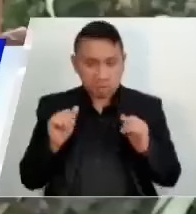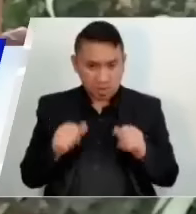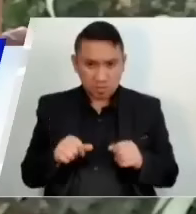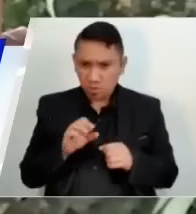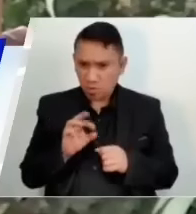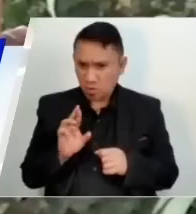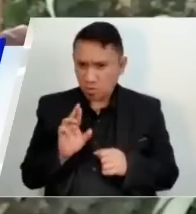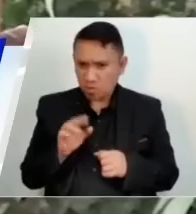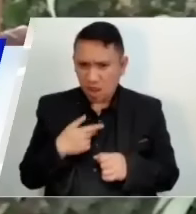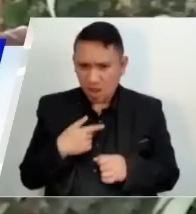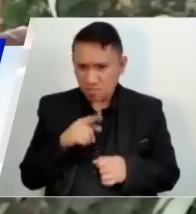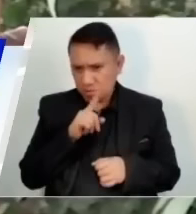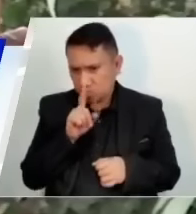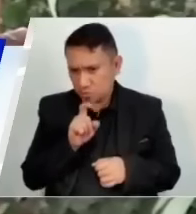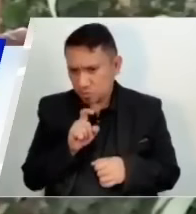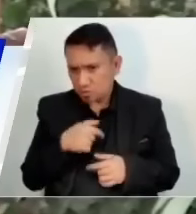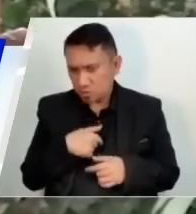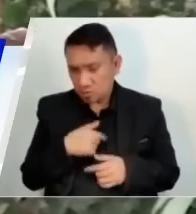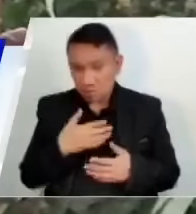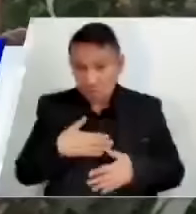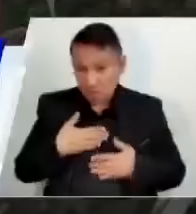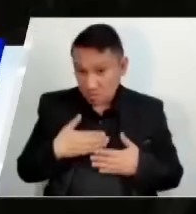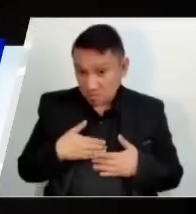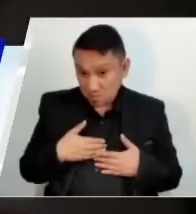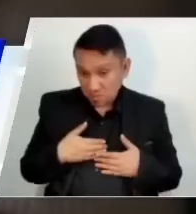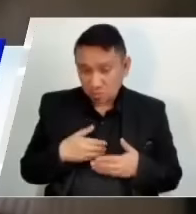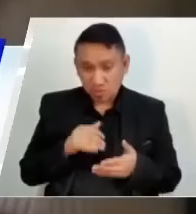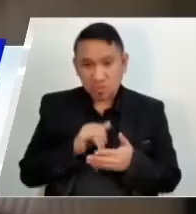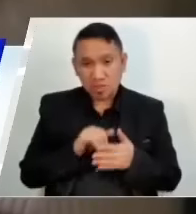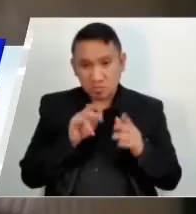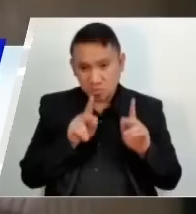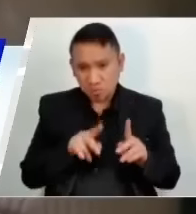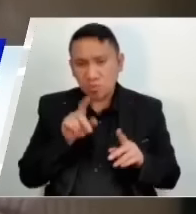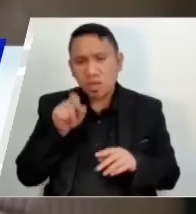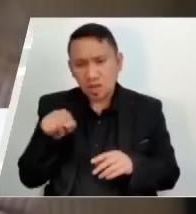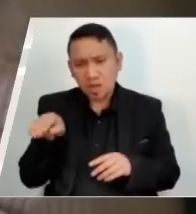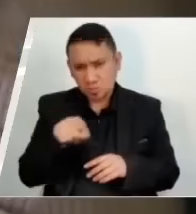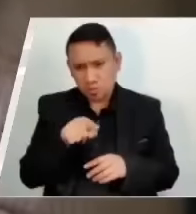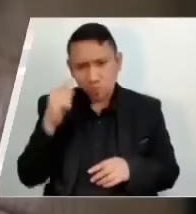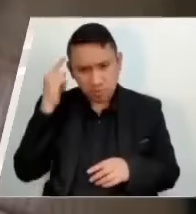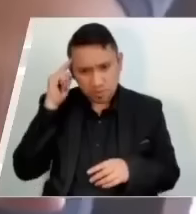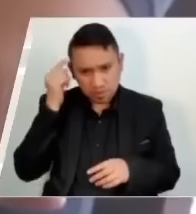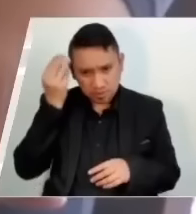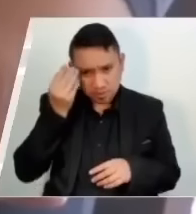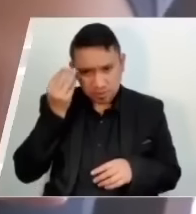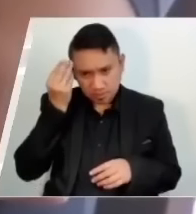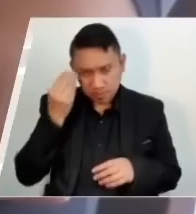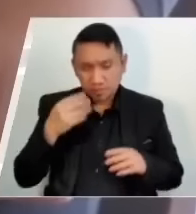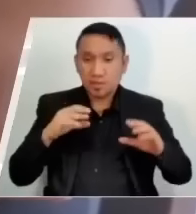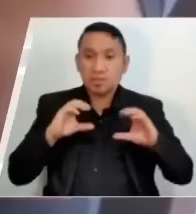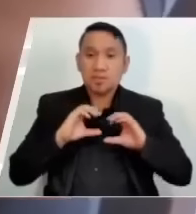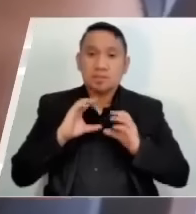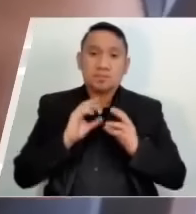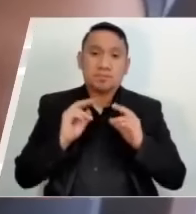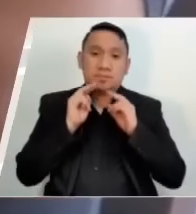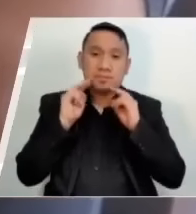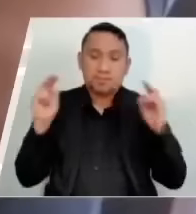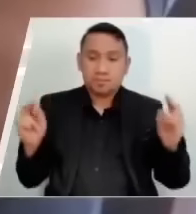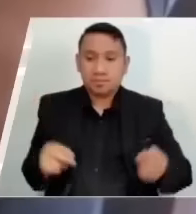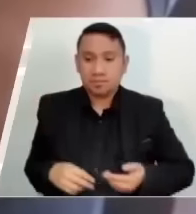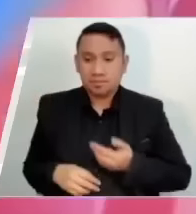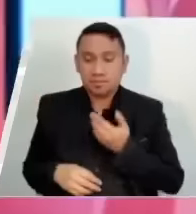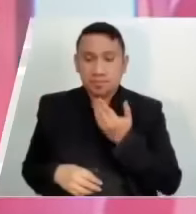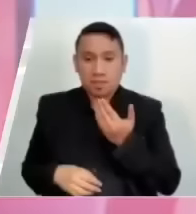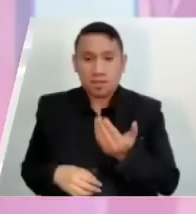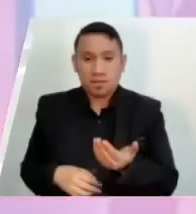ako sa taong to, siguro pag-isipan mo muna. Para sa GMA Integrated News, ako si Mark